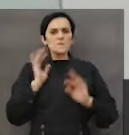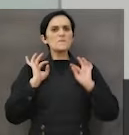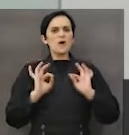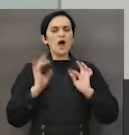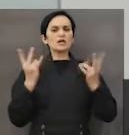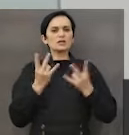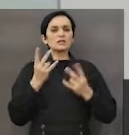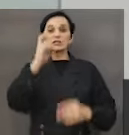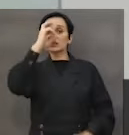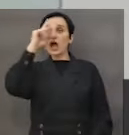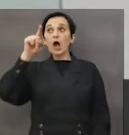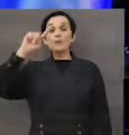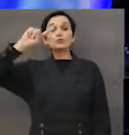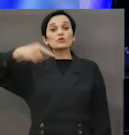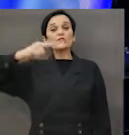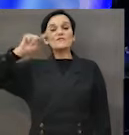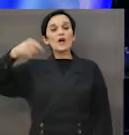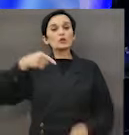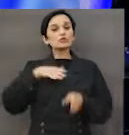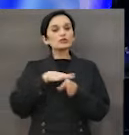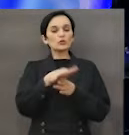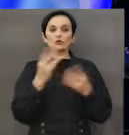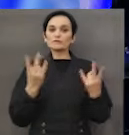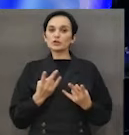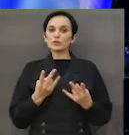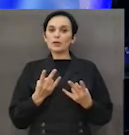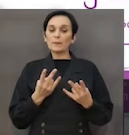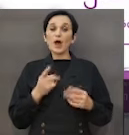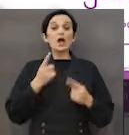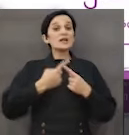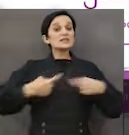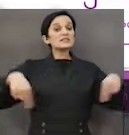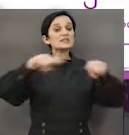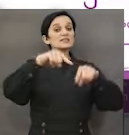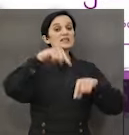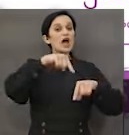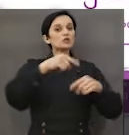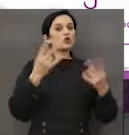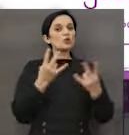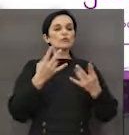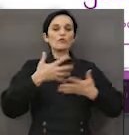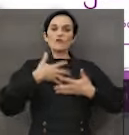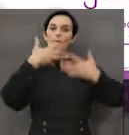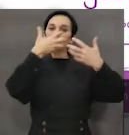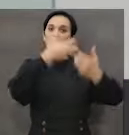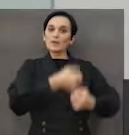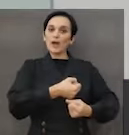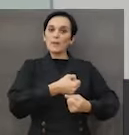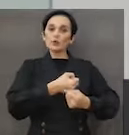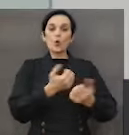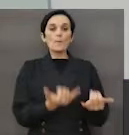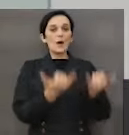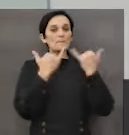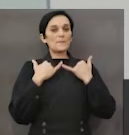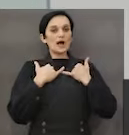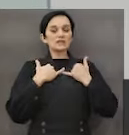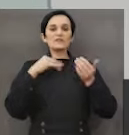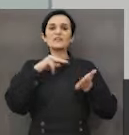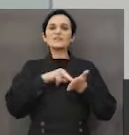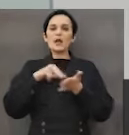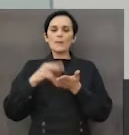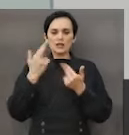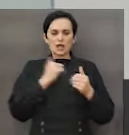გახდეთ, სახელმწიფოსგან გვჭირდება ვალდებულებების შესრულება. საზოგადოებისგან კი მიღებლობა,